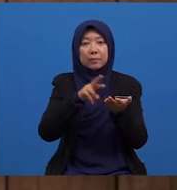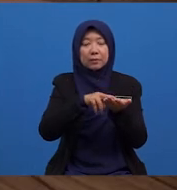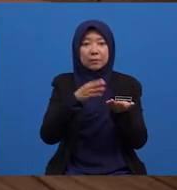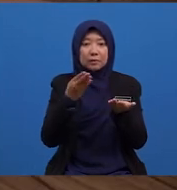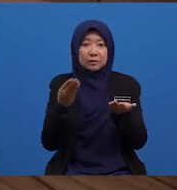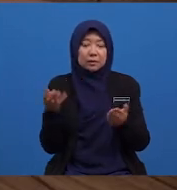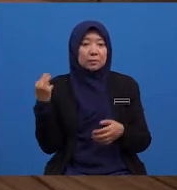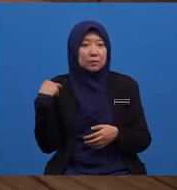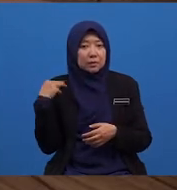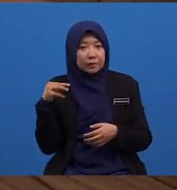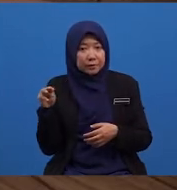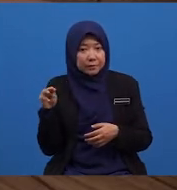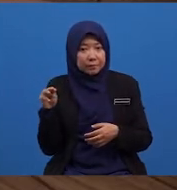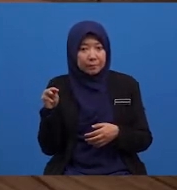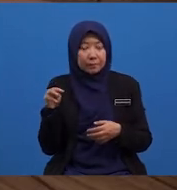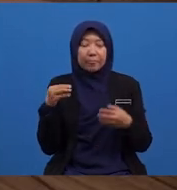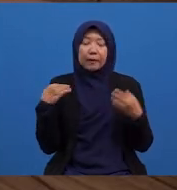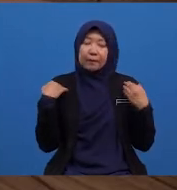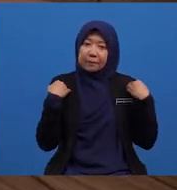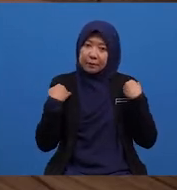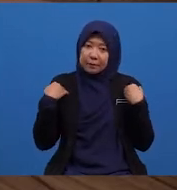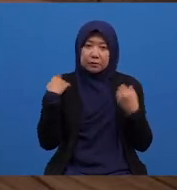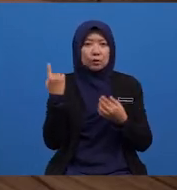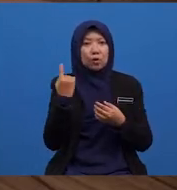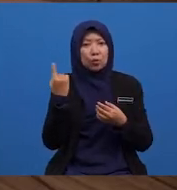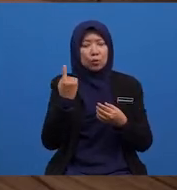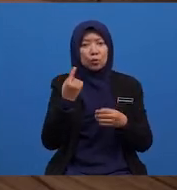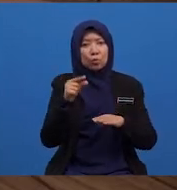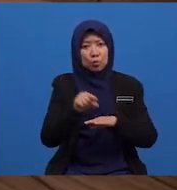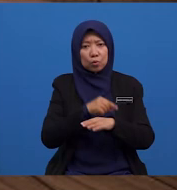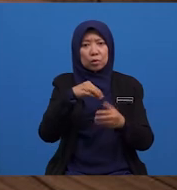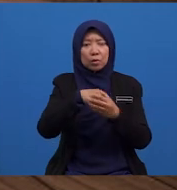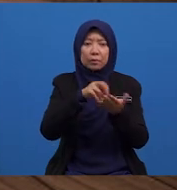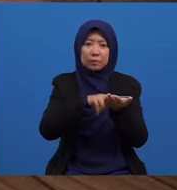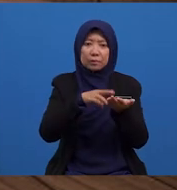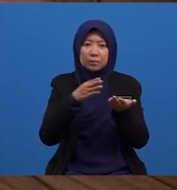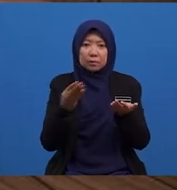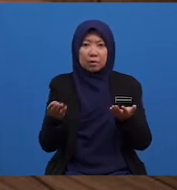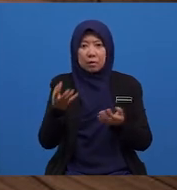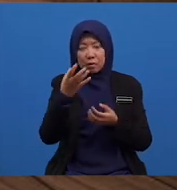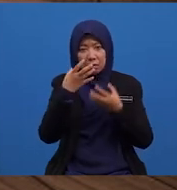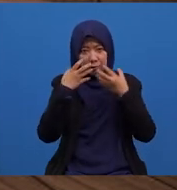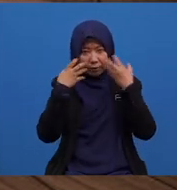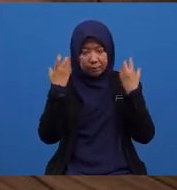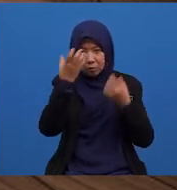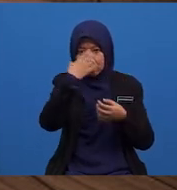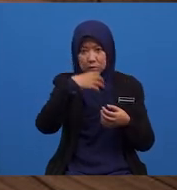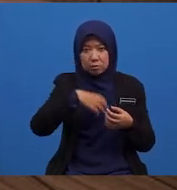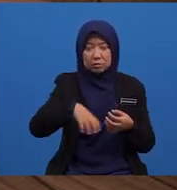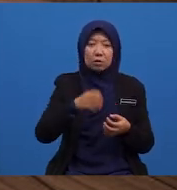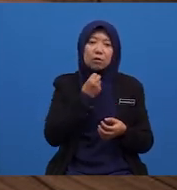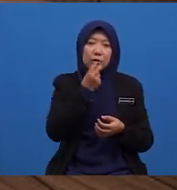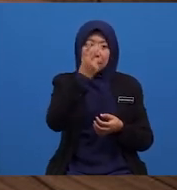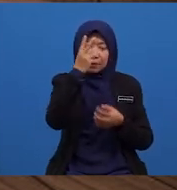mereka. Antara binatang yang sering digunakan dalam peribahasa ialah harimau, gajah,